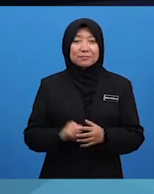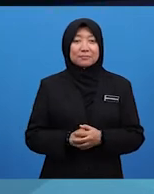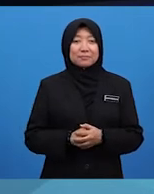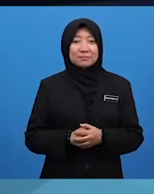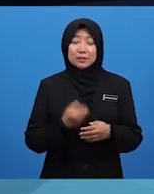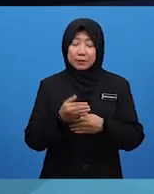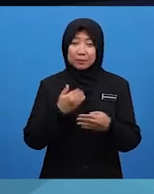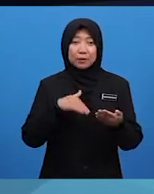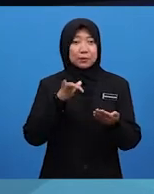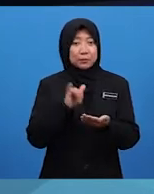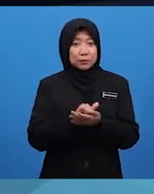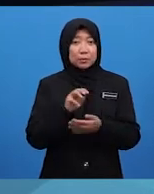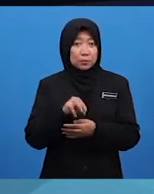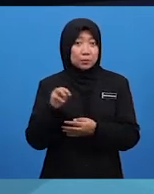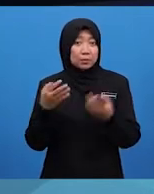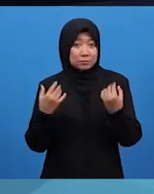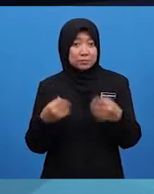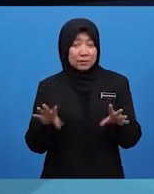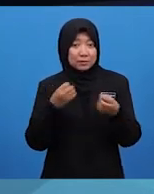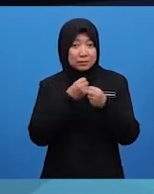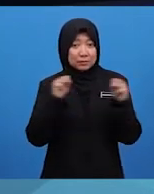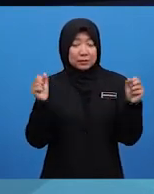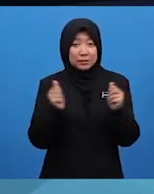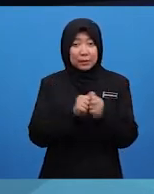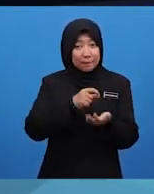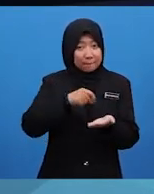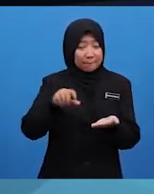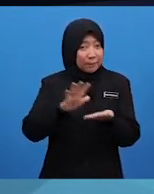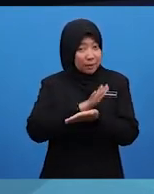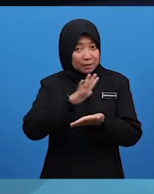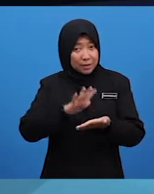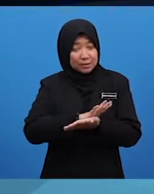Sebelum itu, murid-murid telah bersedia dengan pen dan kertas?